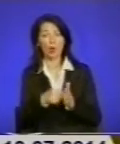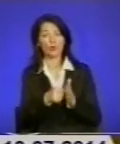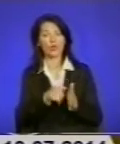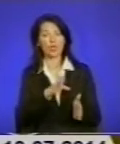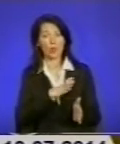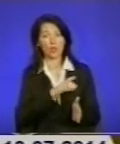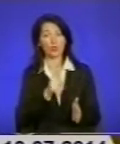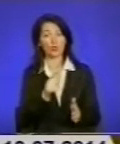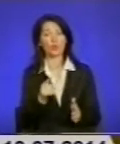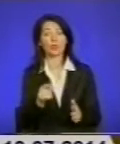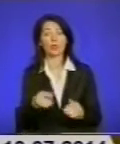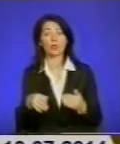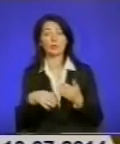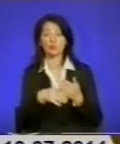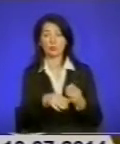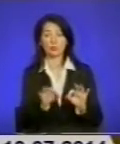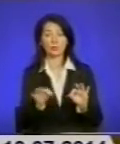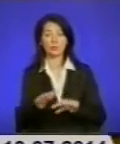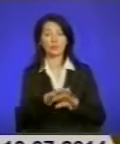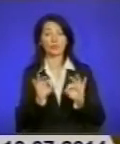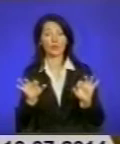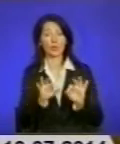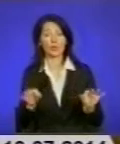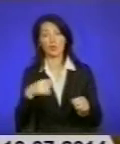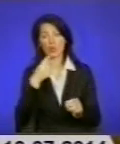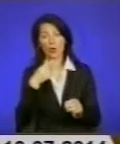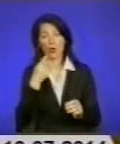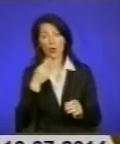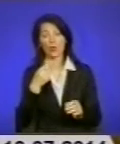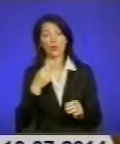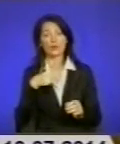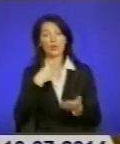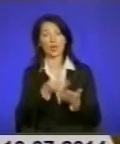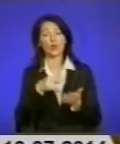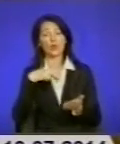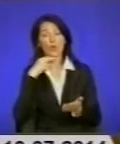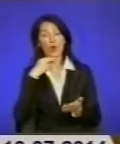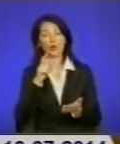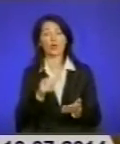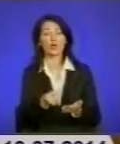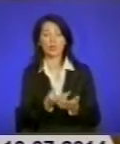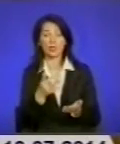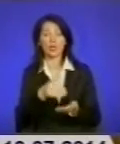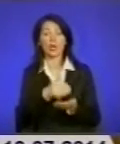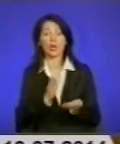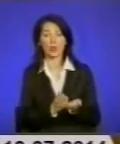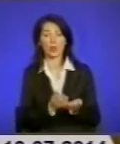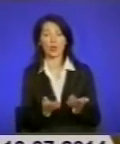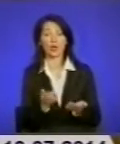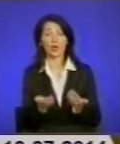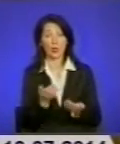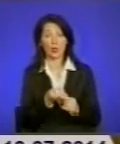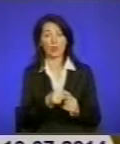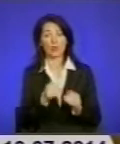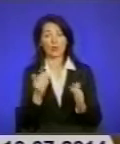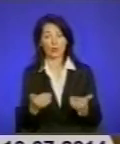інформації акцентують увагу на борщовому набірі, на ціні хліба. Хіба це така вже велика складова у пенсії чи в зарплаті для